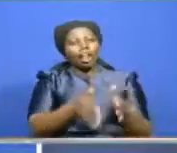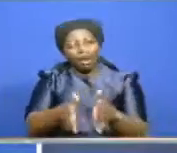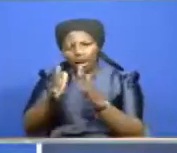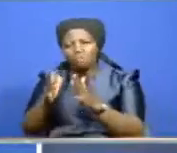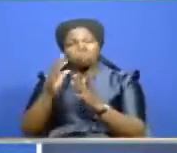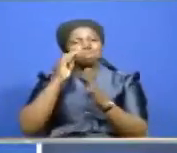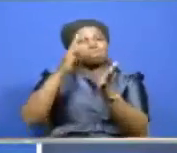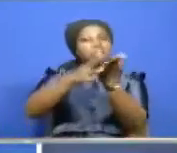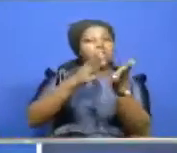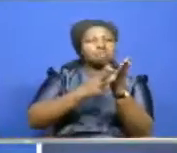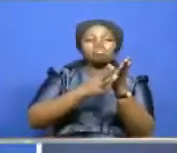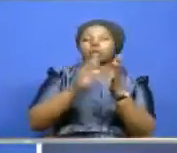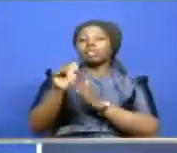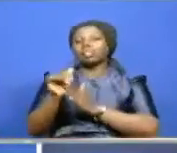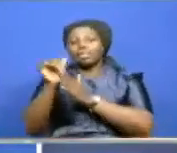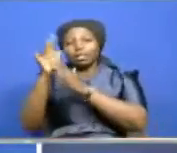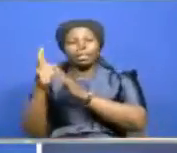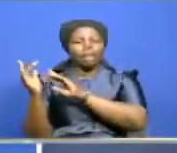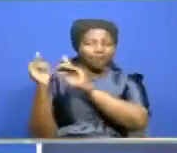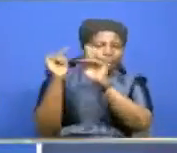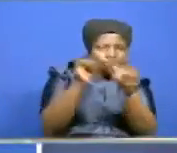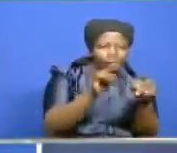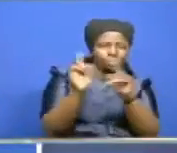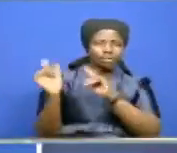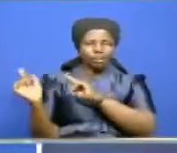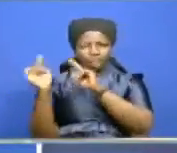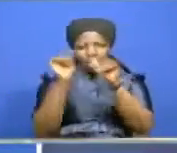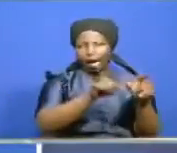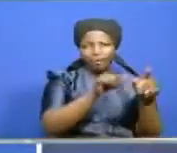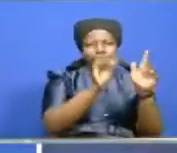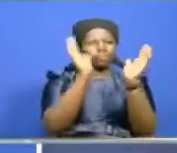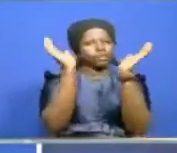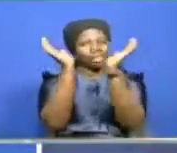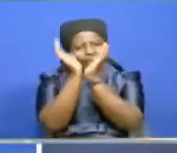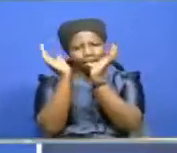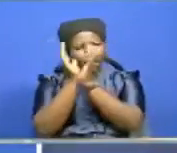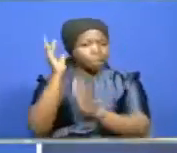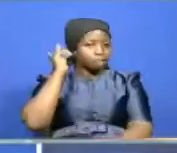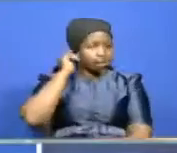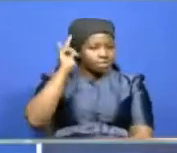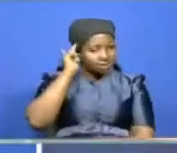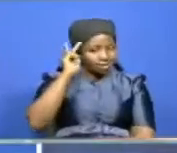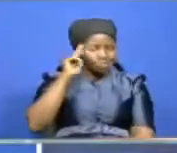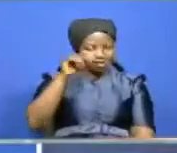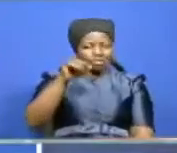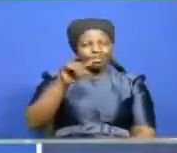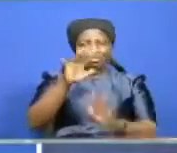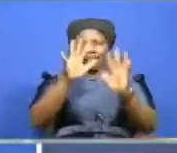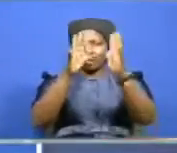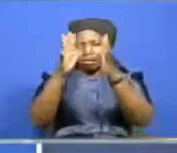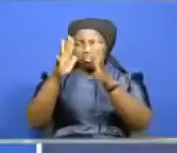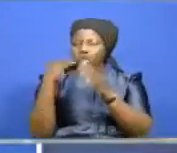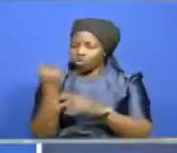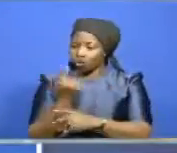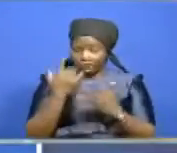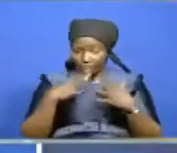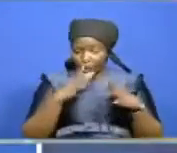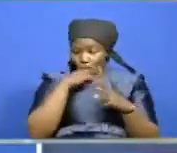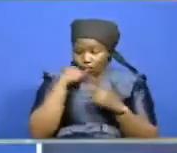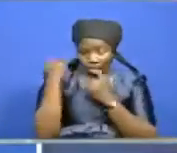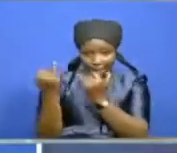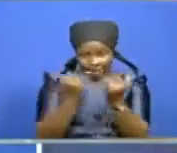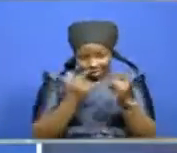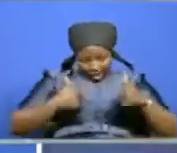kitaifa wakiwasili kwenye uwanja wa michezo wa Gusii kwa sherehe hizo. Ni wageni waalikwa pekee walioruhusiwa kuingia katika uwanja